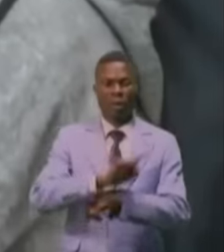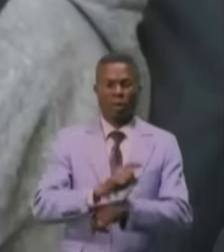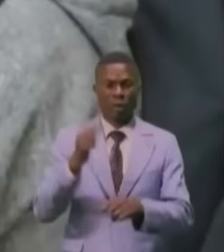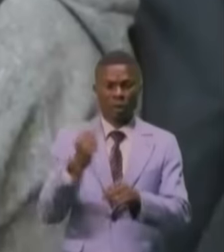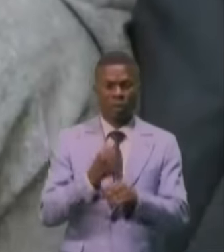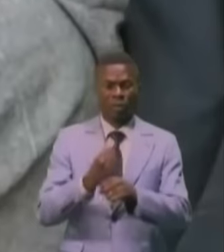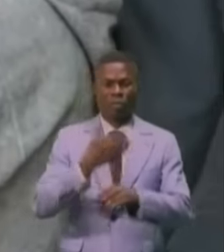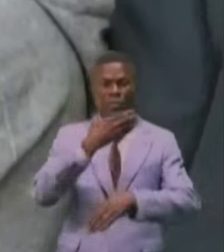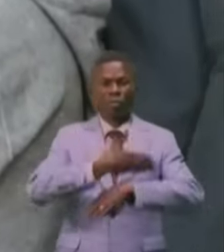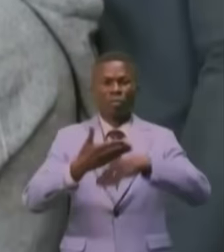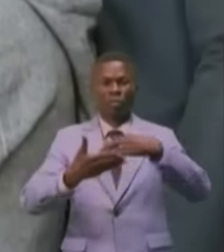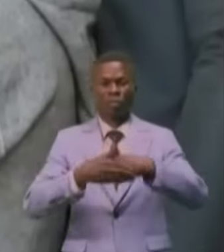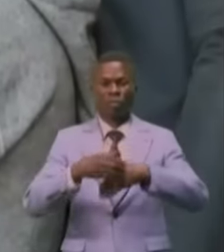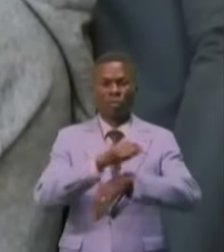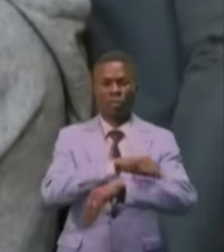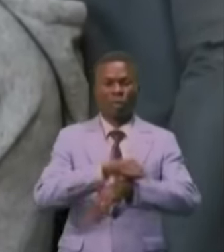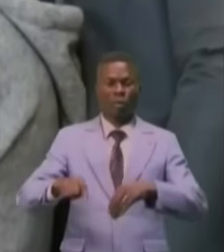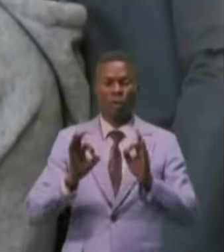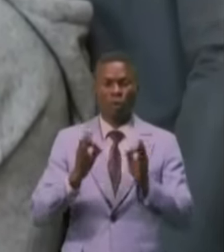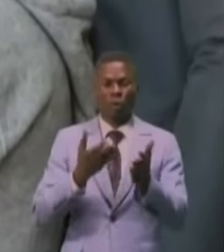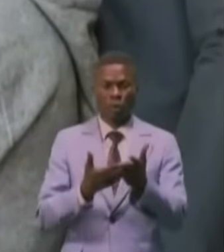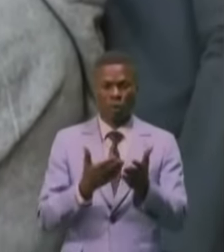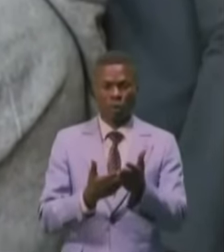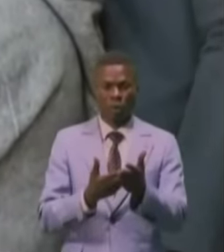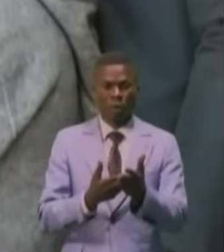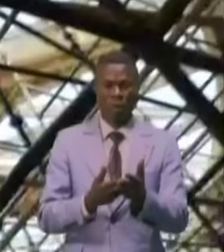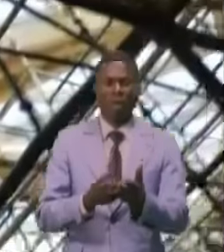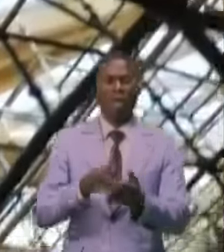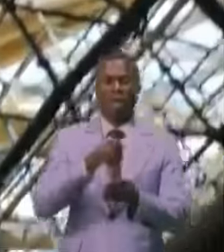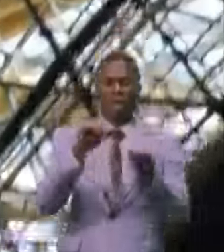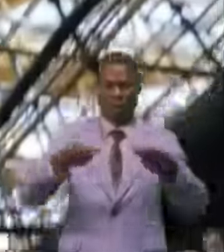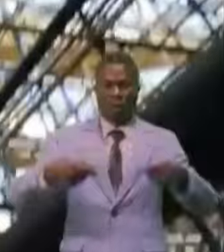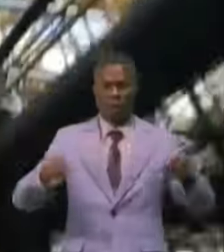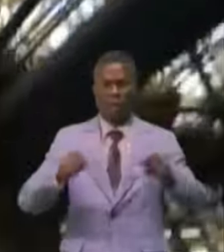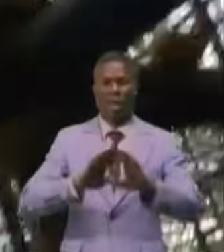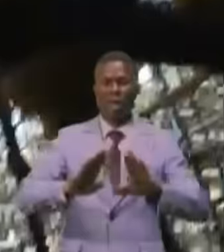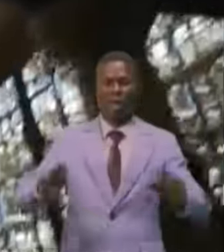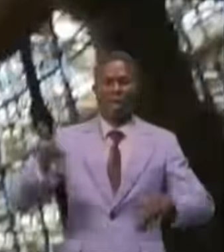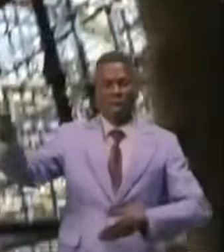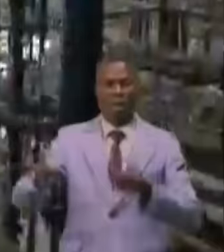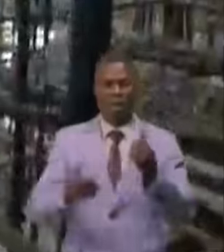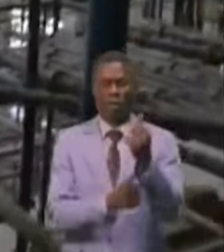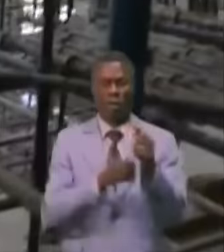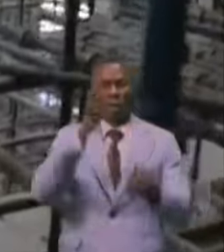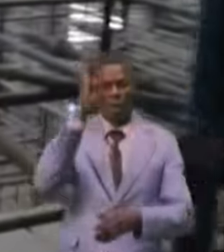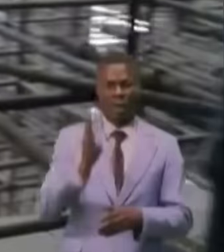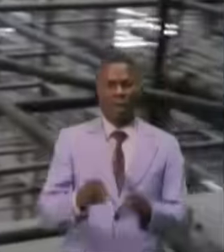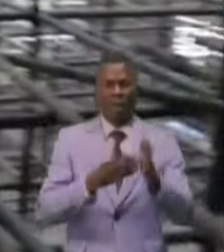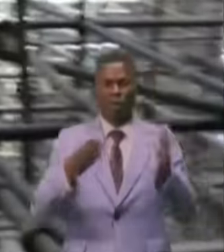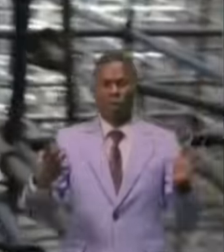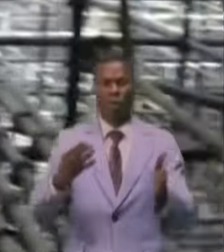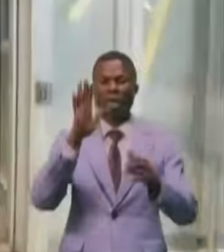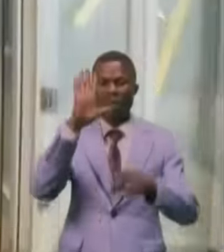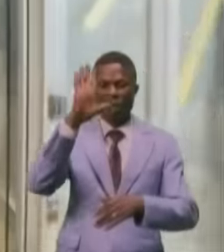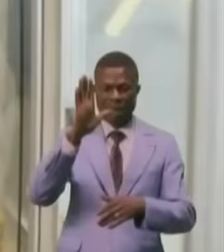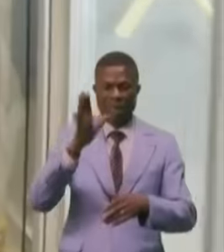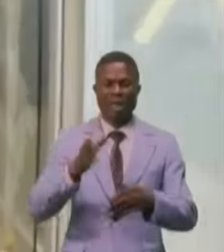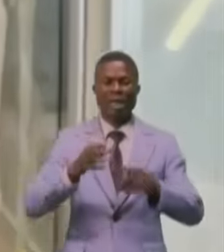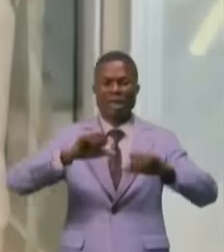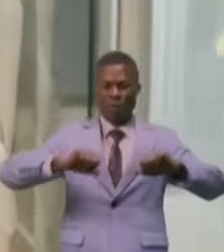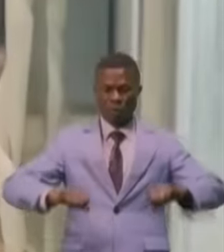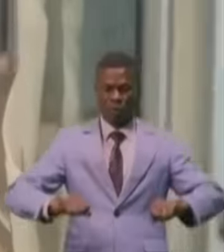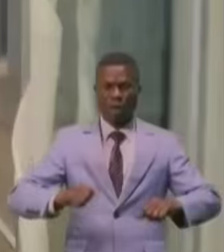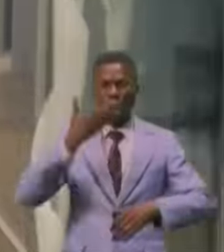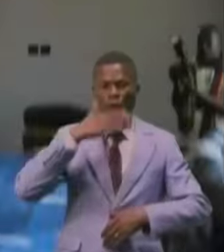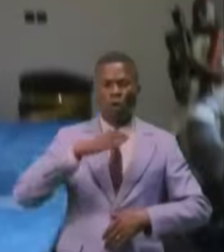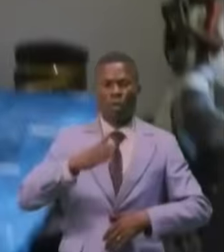de construction de cette nouvelle bâtisse, dotée d'une salle de plénière avec une capacité d'accueil de 495 places assises, d'un centre médical et